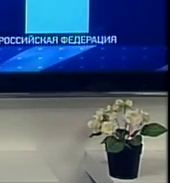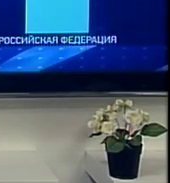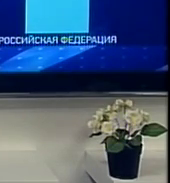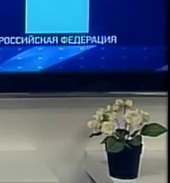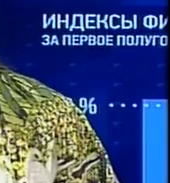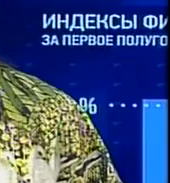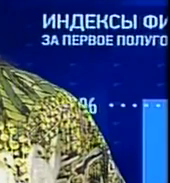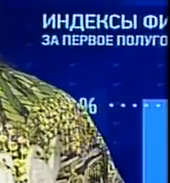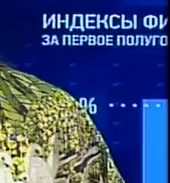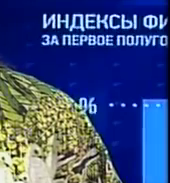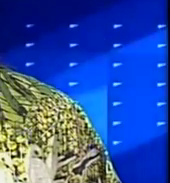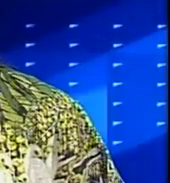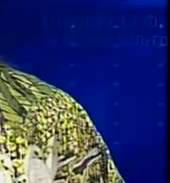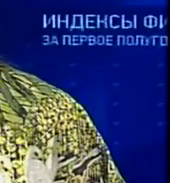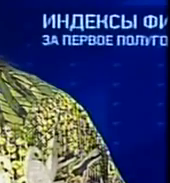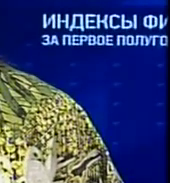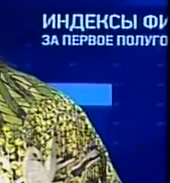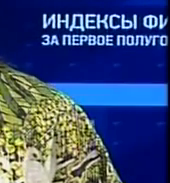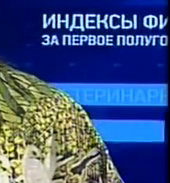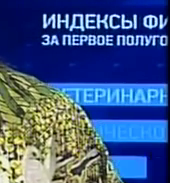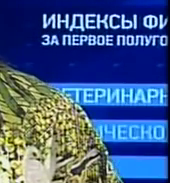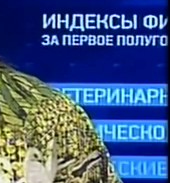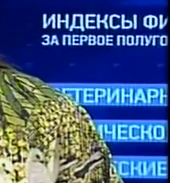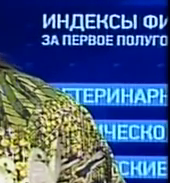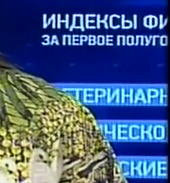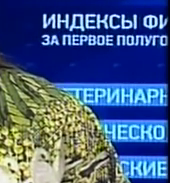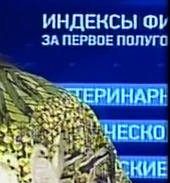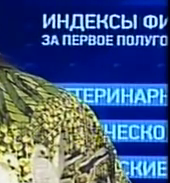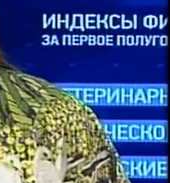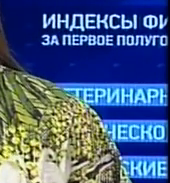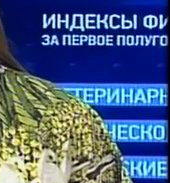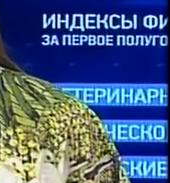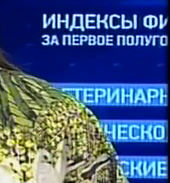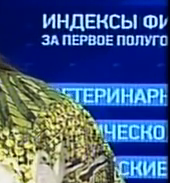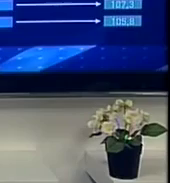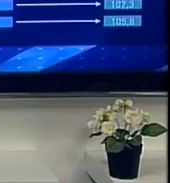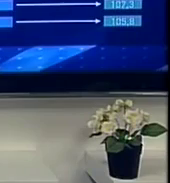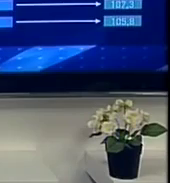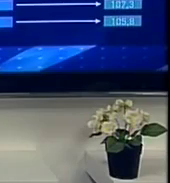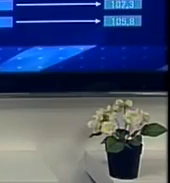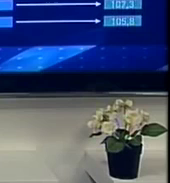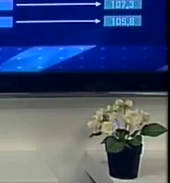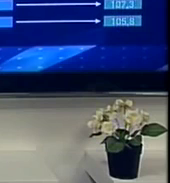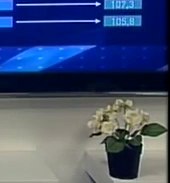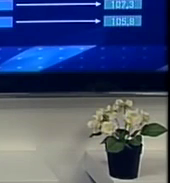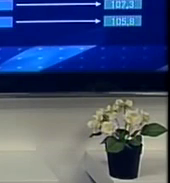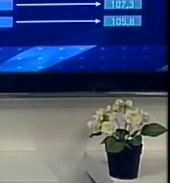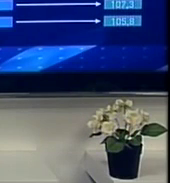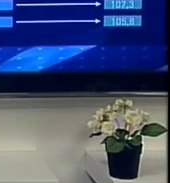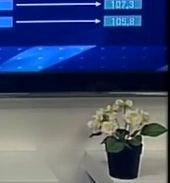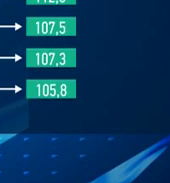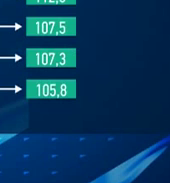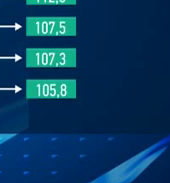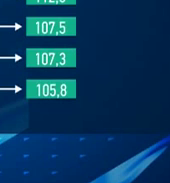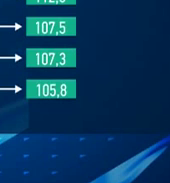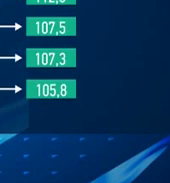объема платных услуг. Рассматривая тенденции формирования объемов платных услуг по видам, отметим, население Донского края стало уделять